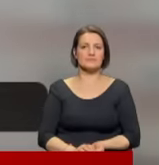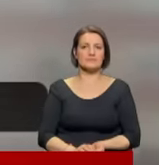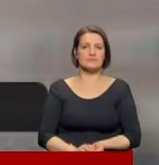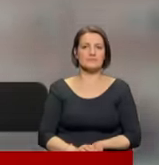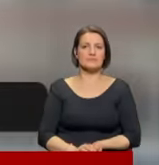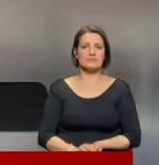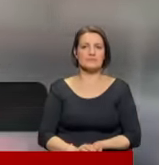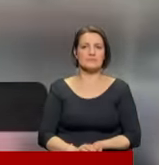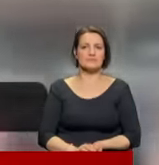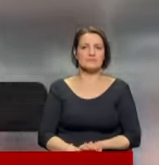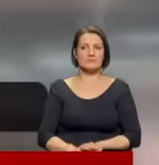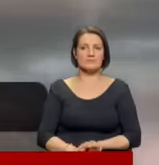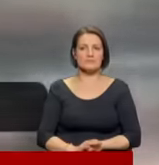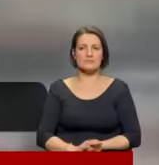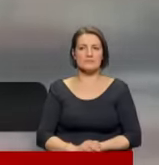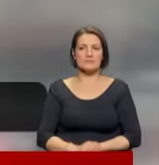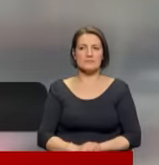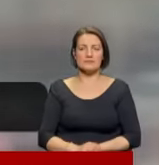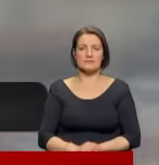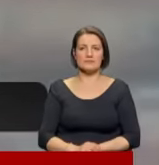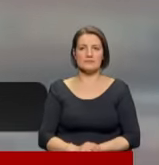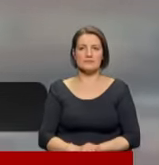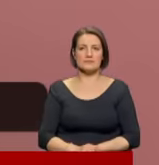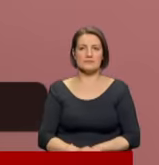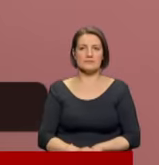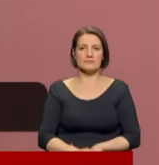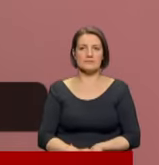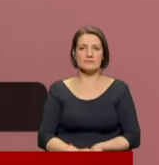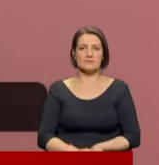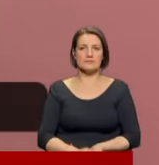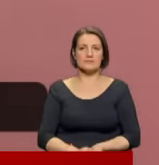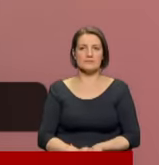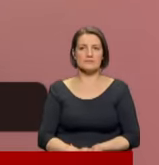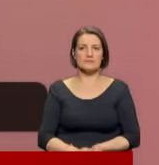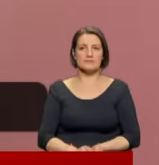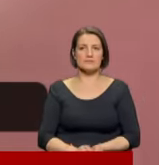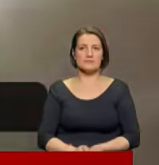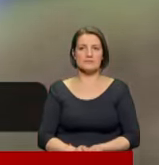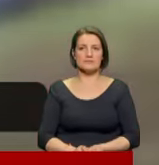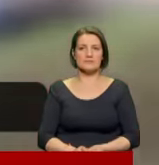İbrahim, Şivanlar, içeride, ata içeride.